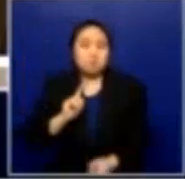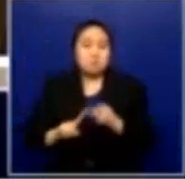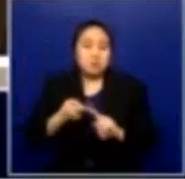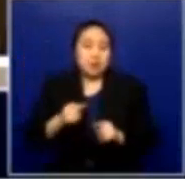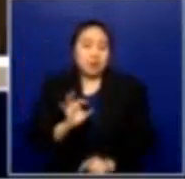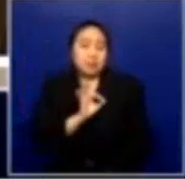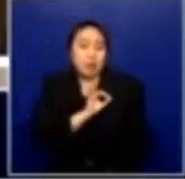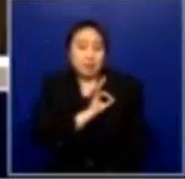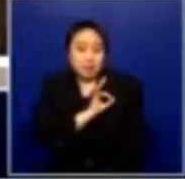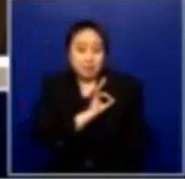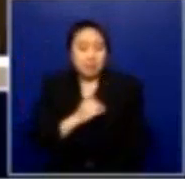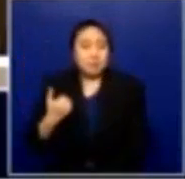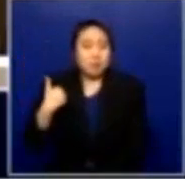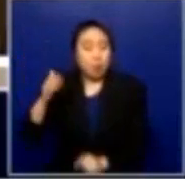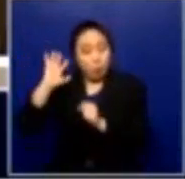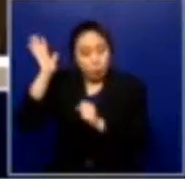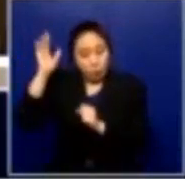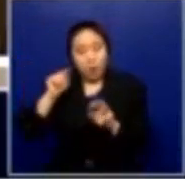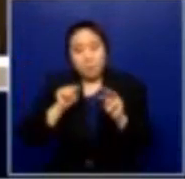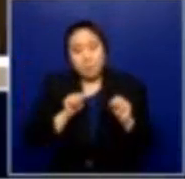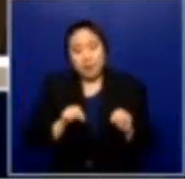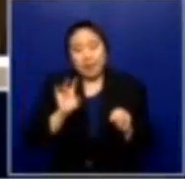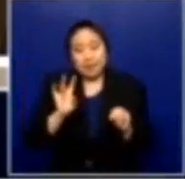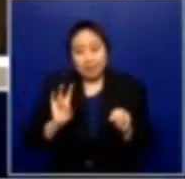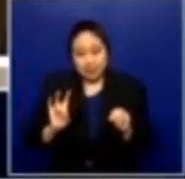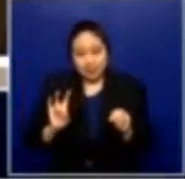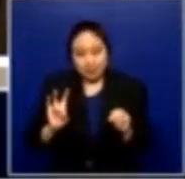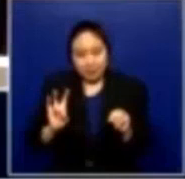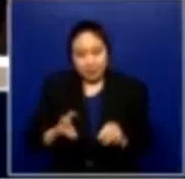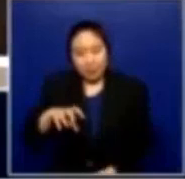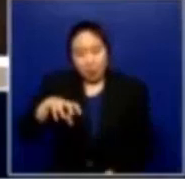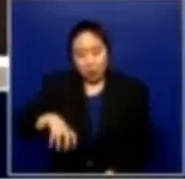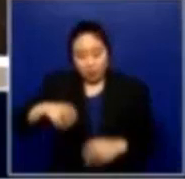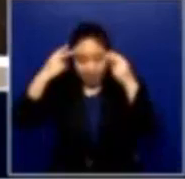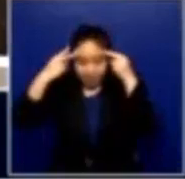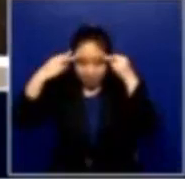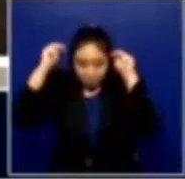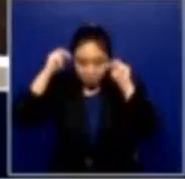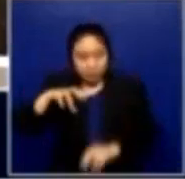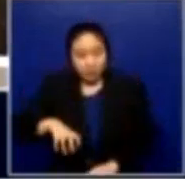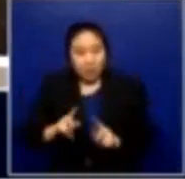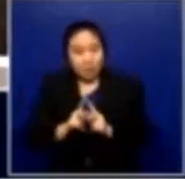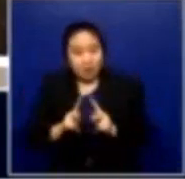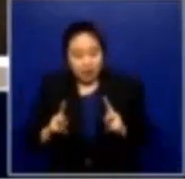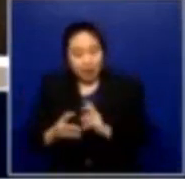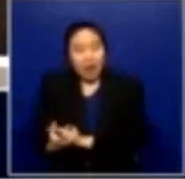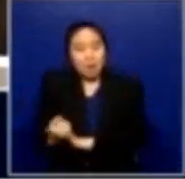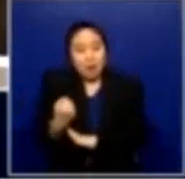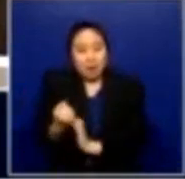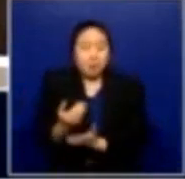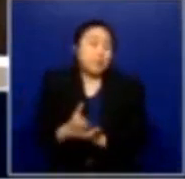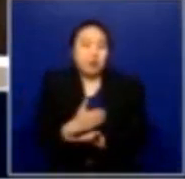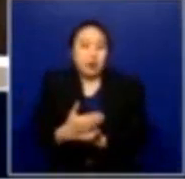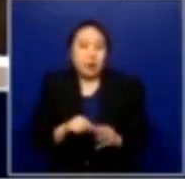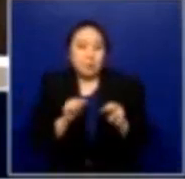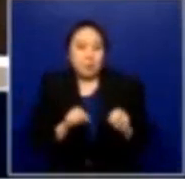ได้พูดถึงในมาตรา7เรื่องของสำนักนายกเรื่องสำนักงานคณะกรรมการกระจายอำนาจแล้วก็ม